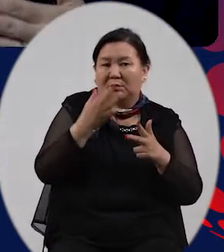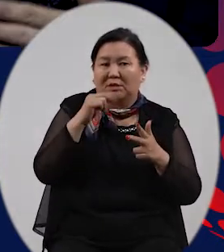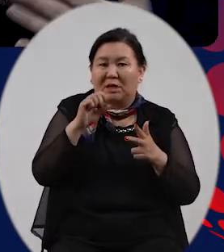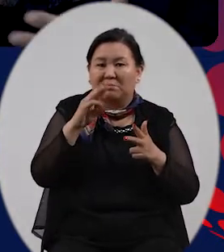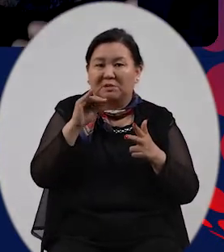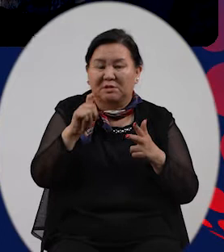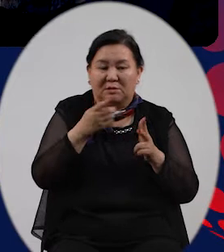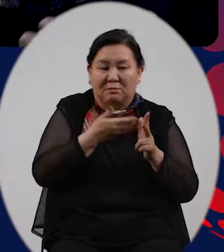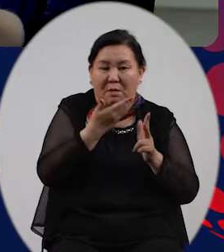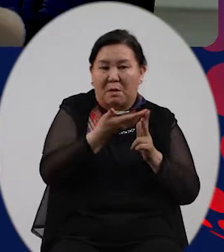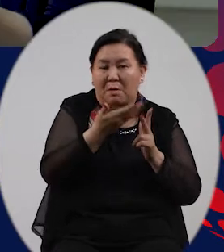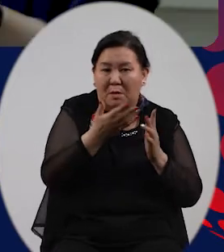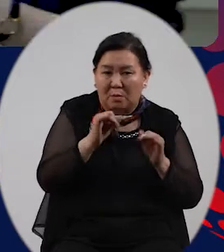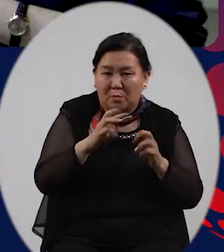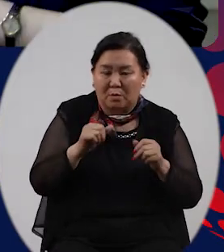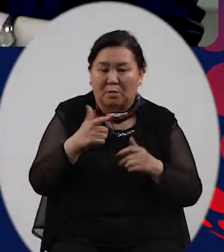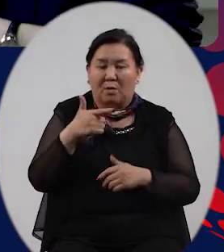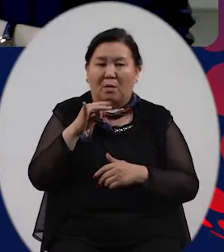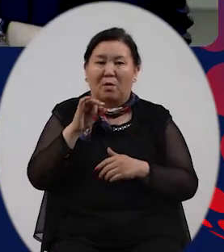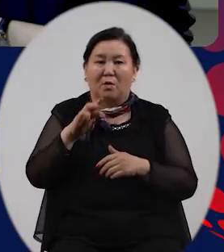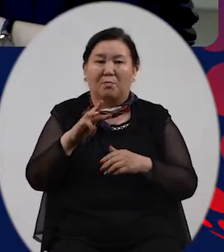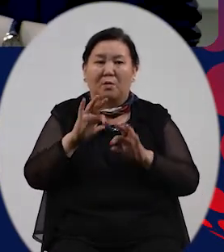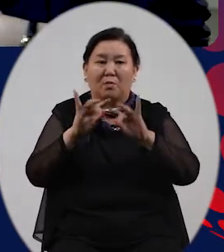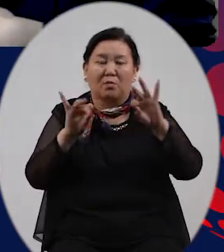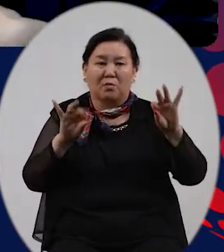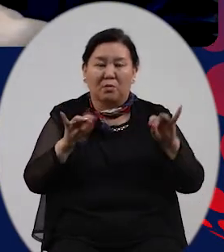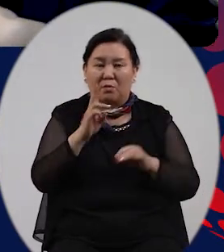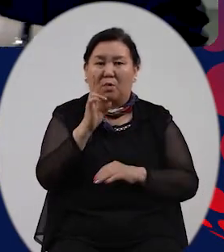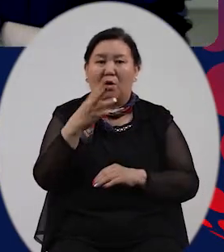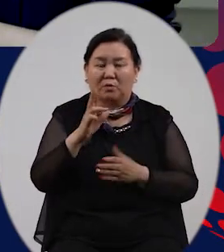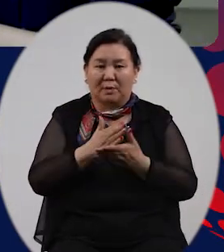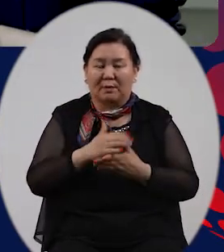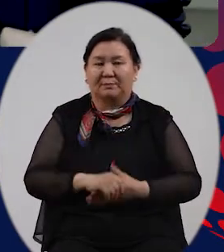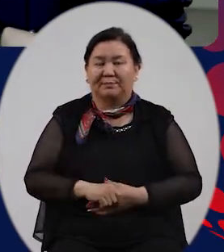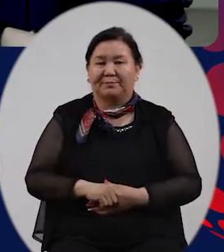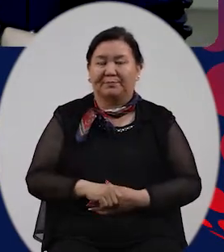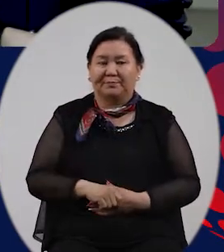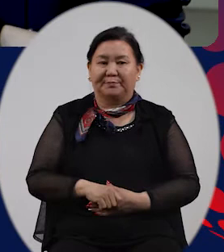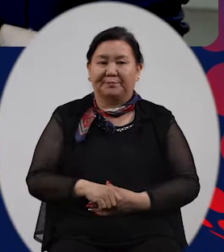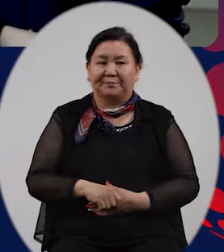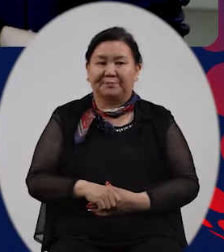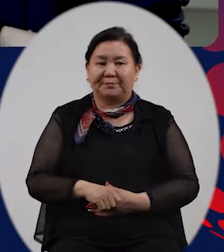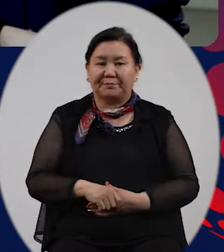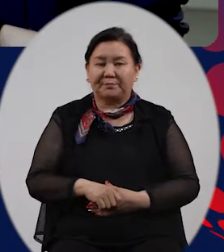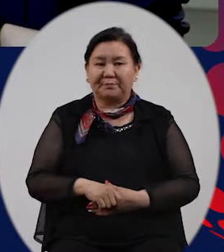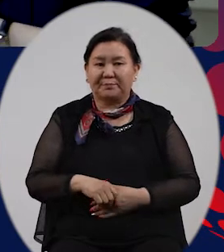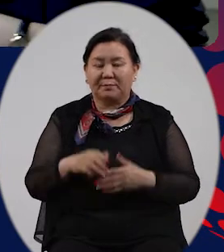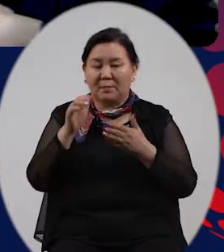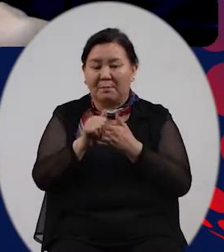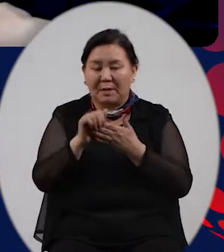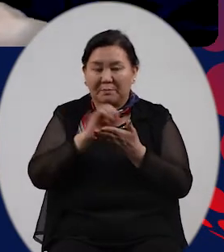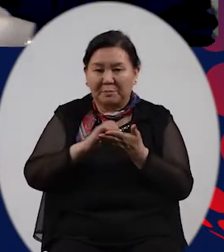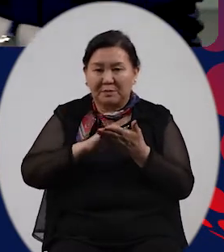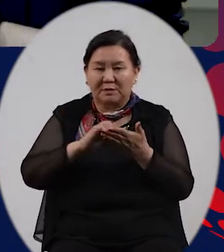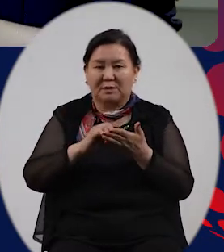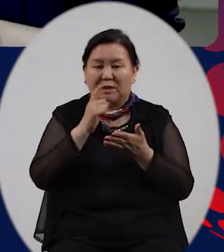бүтээгдэхүүн үү гэдгээс хамаарат, гормноос хамаарат энэ бол өөр өөр кодтай байх юм. За үүнээс гадна баримтчгийн